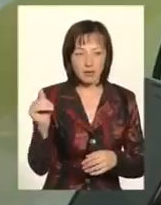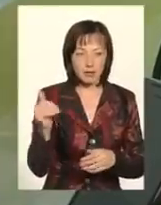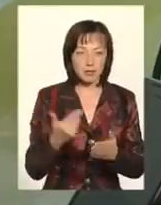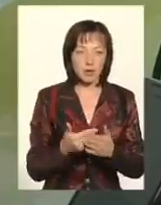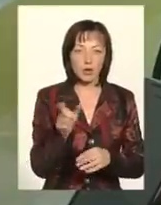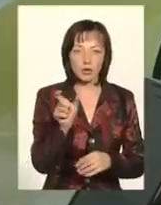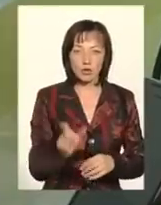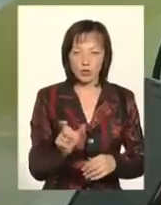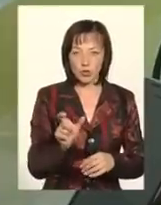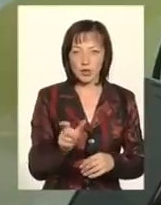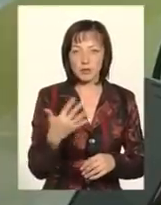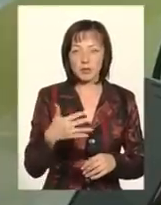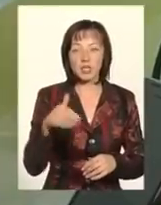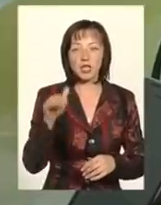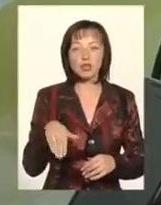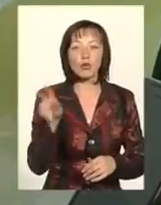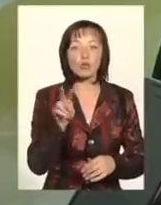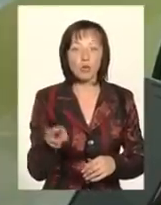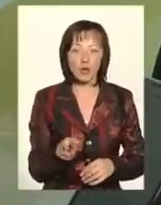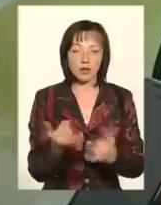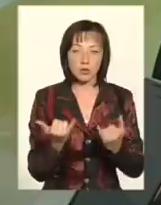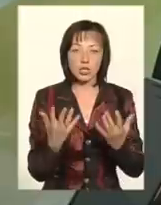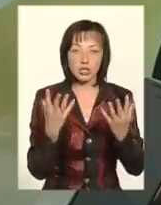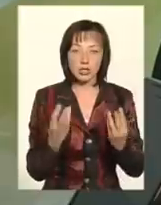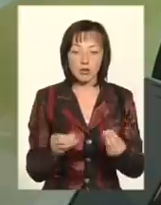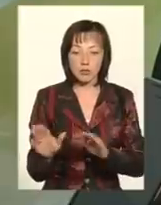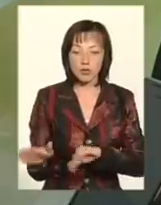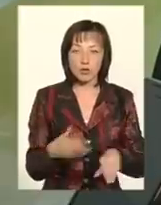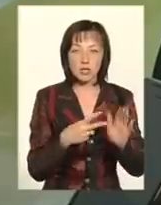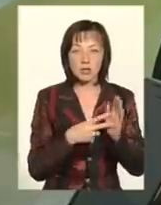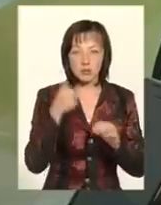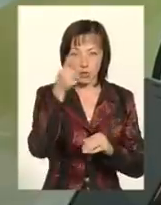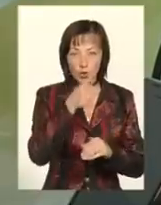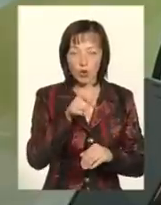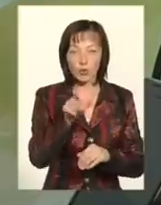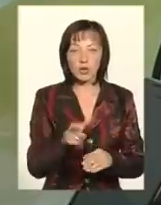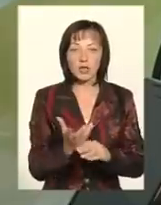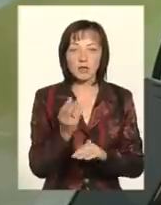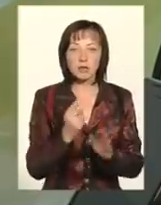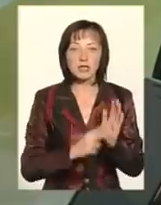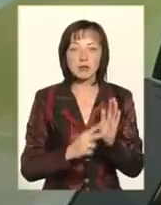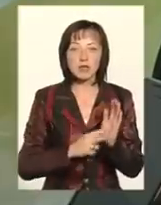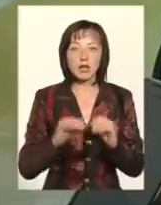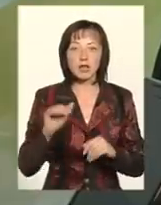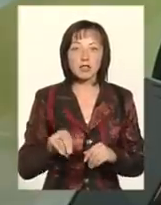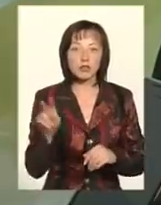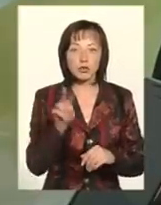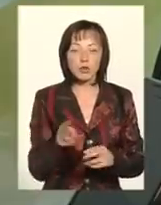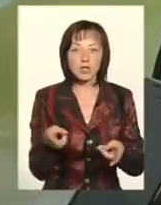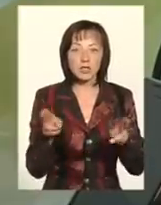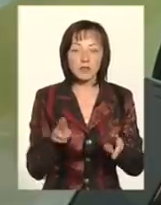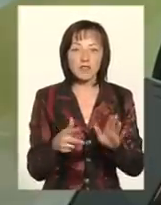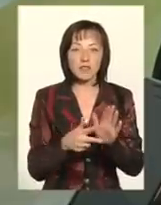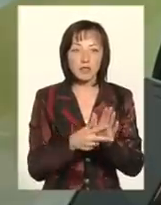особи там 50 000 доларів США на сьогоднішній день пройшло 7 років людина виплатила 70 000 доларів США залишився залишок